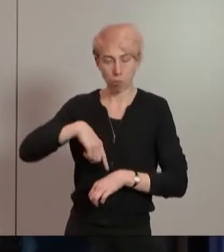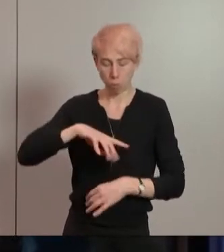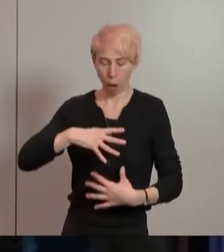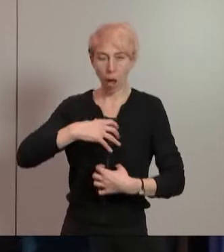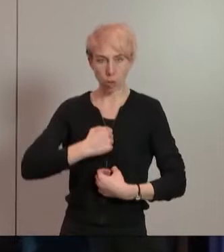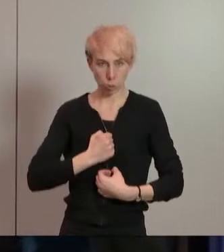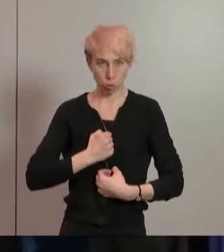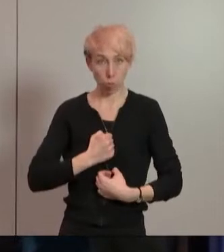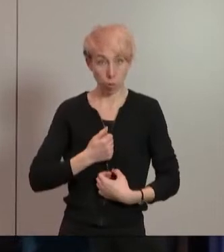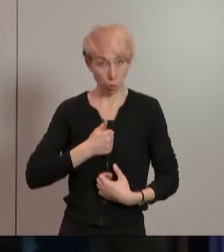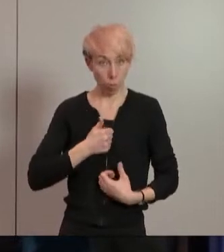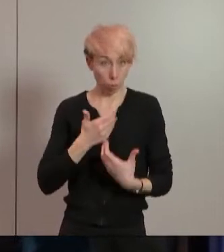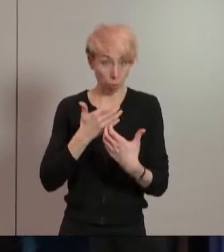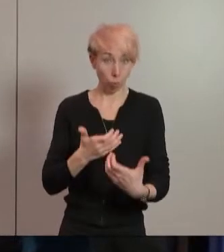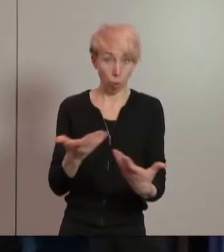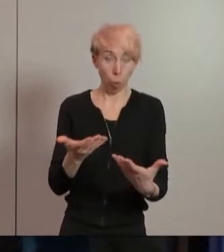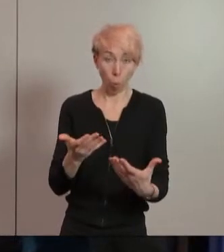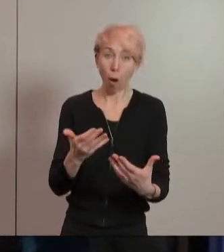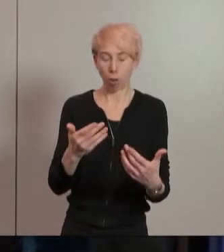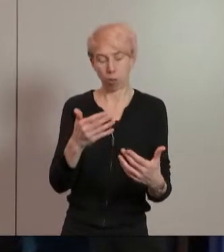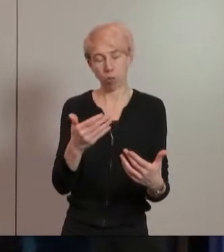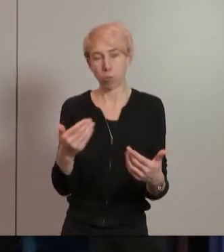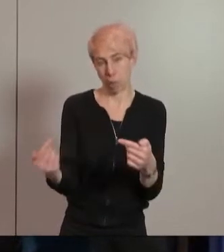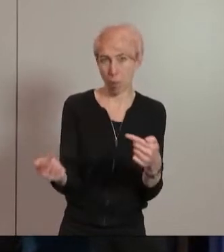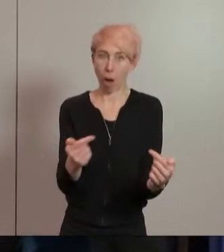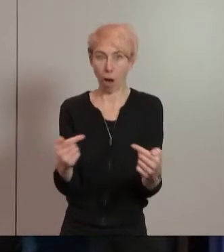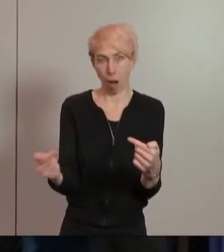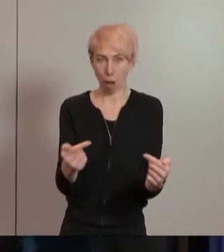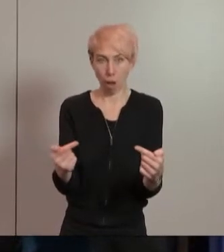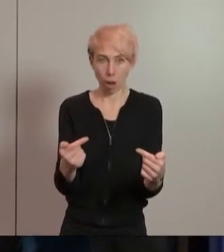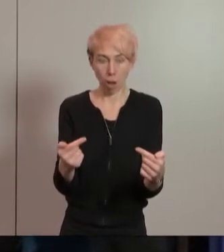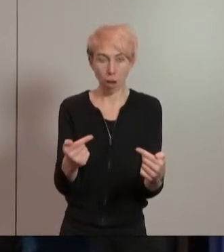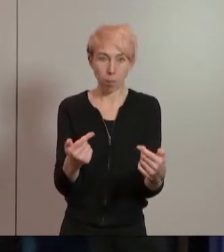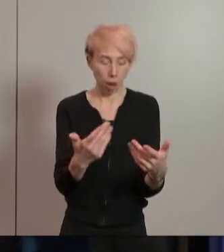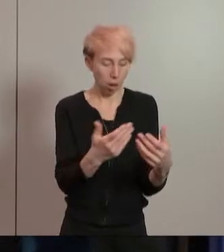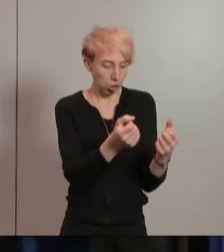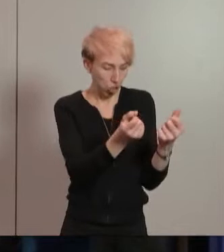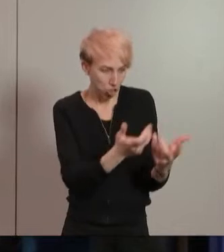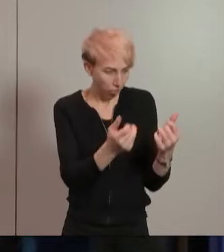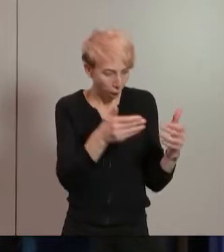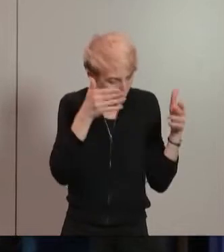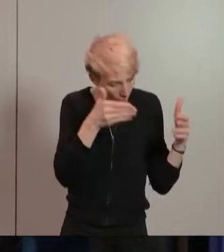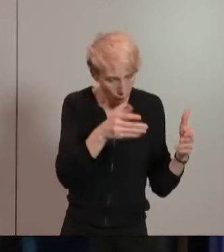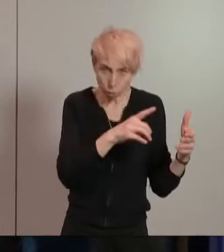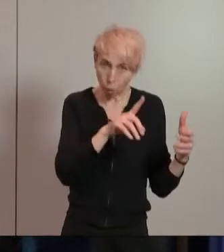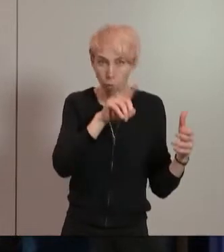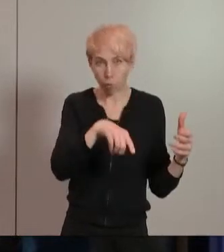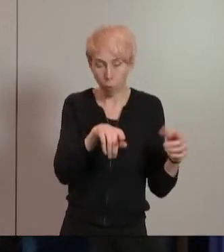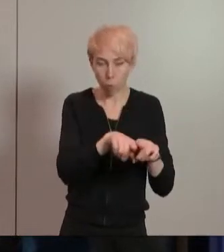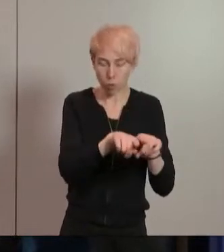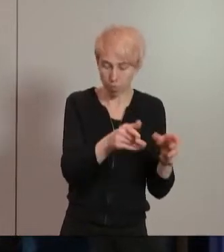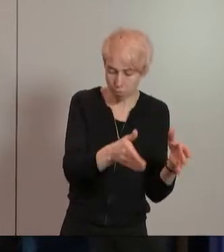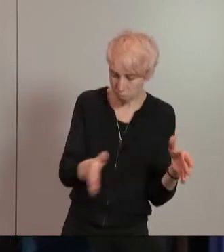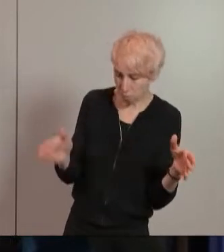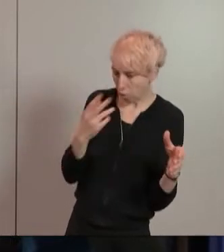et j'attends donc ce soir un débat qui ne peut se résumer qu'à des chiffres, mais se doit de prendre en compte toutes